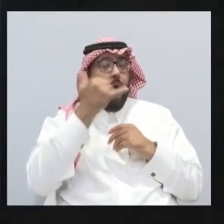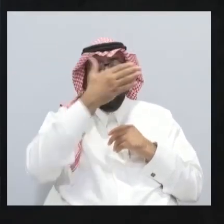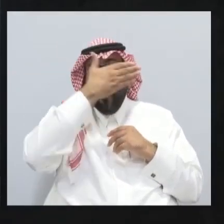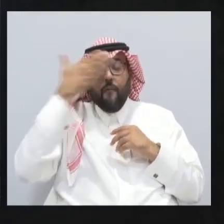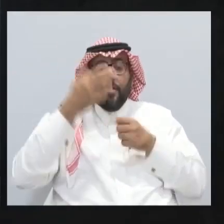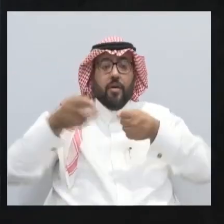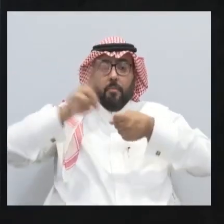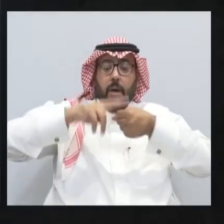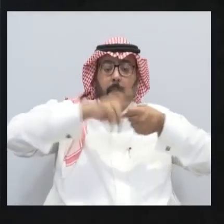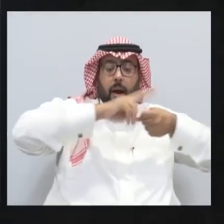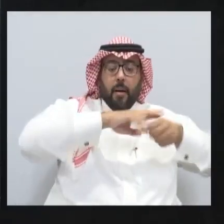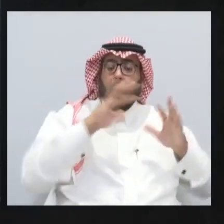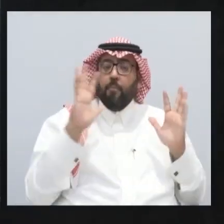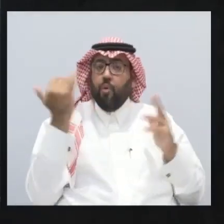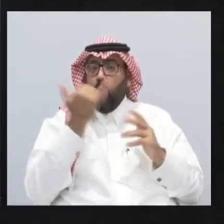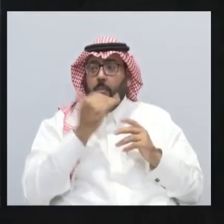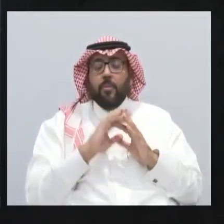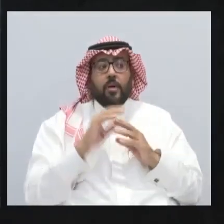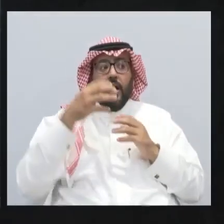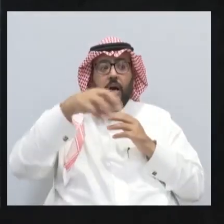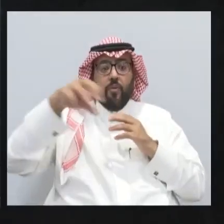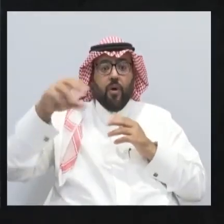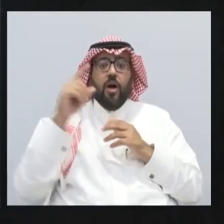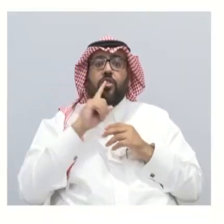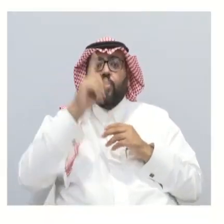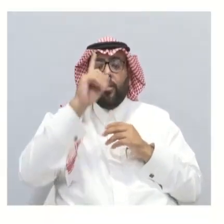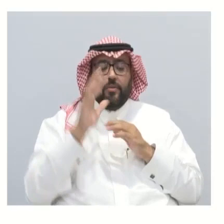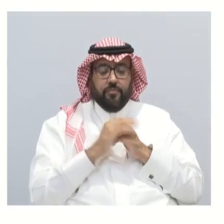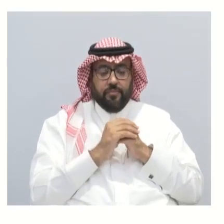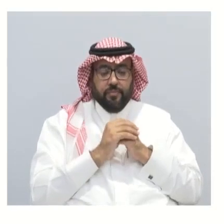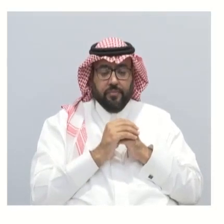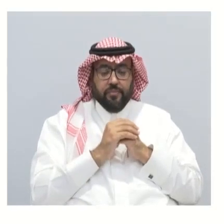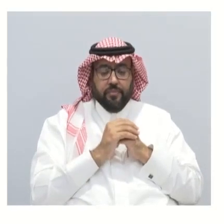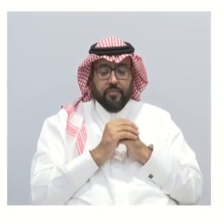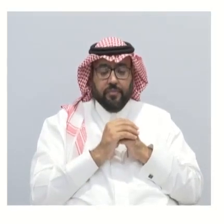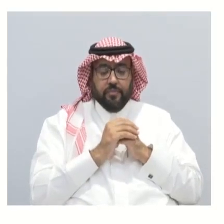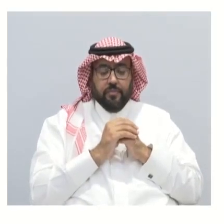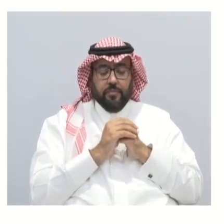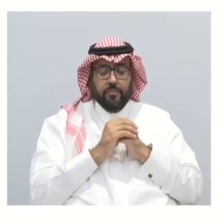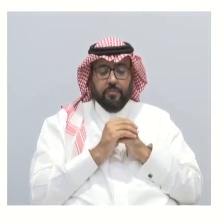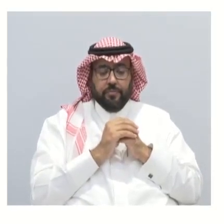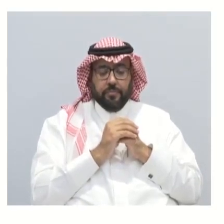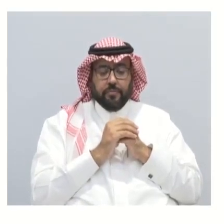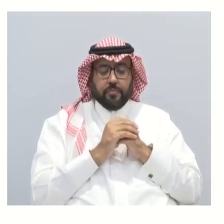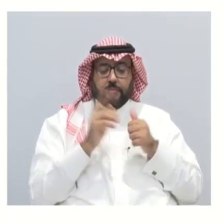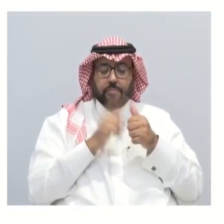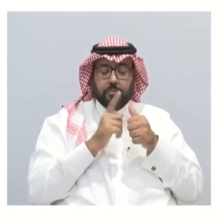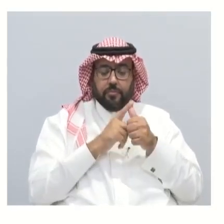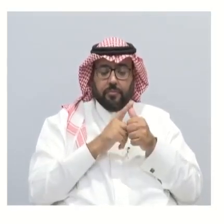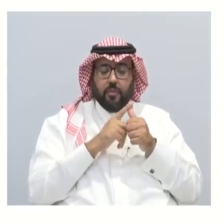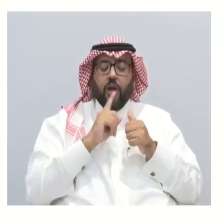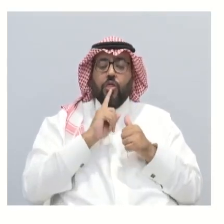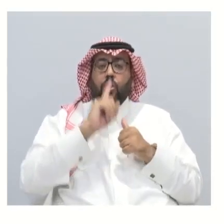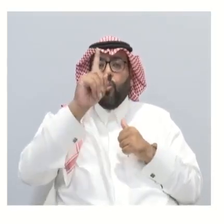وتكرر فما هي انواع التوحيد ما رايكم الاول نعم